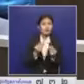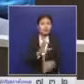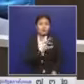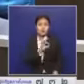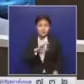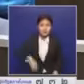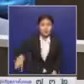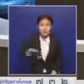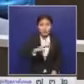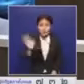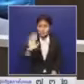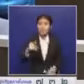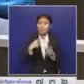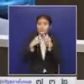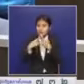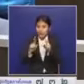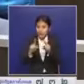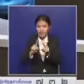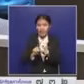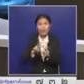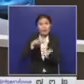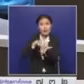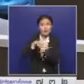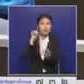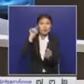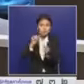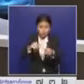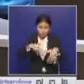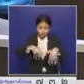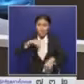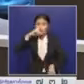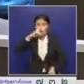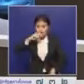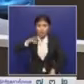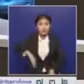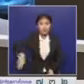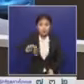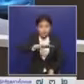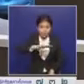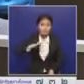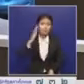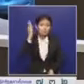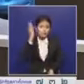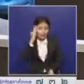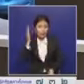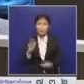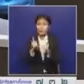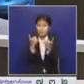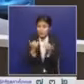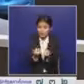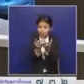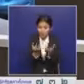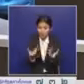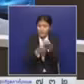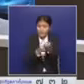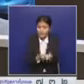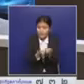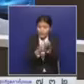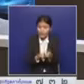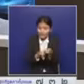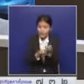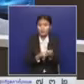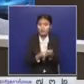สภาแต่สะท้อนให้กับคนไทยทั้งประเทศได้รับฟังวันนี้ปัญหาสินค้าเกษตรมันมีผลกระทบ